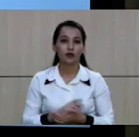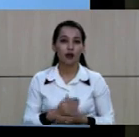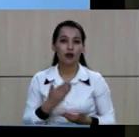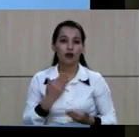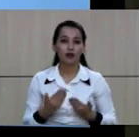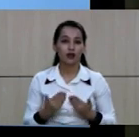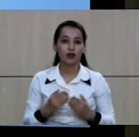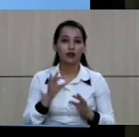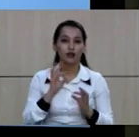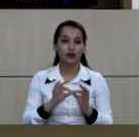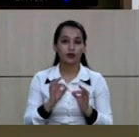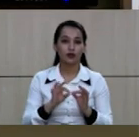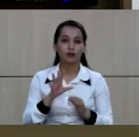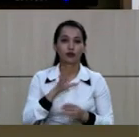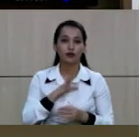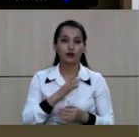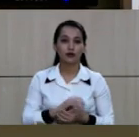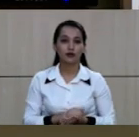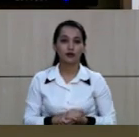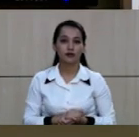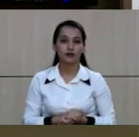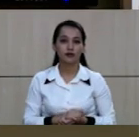Agar tekshirib olgan bo'lsangiz,